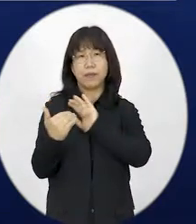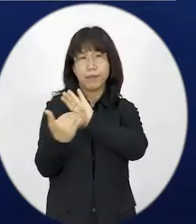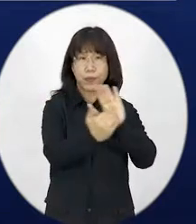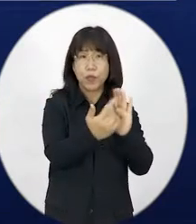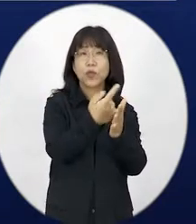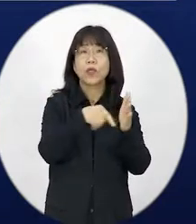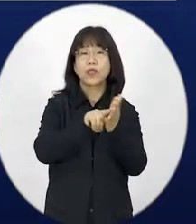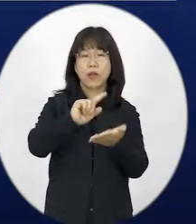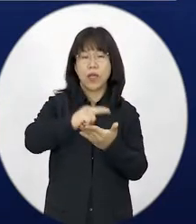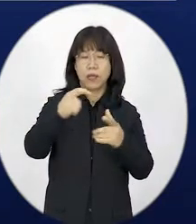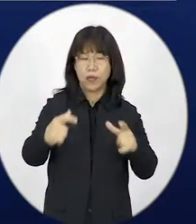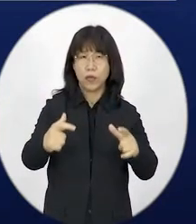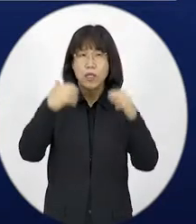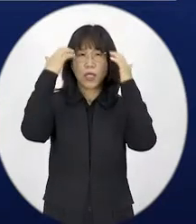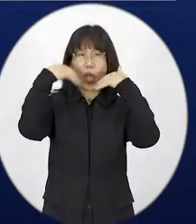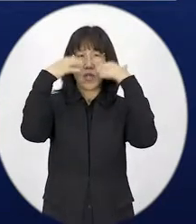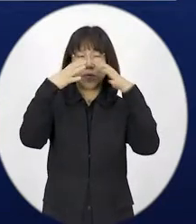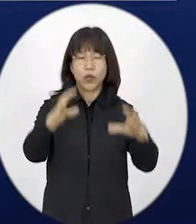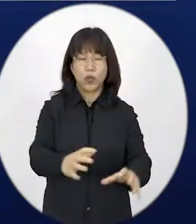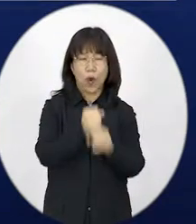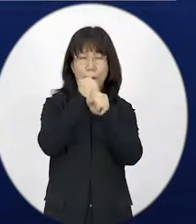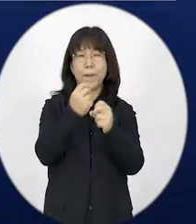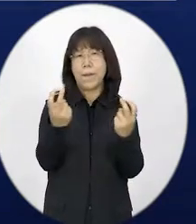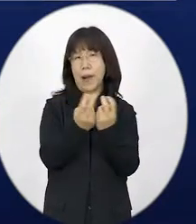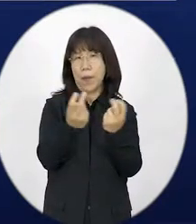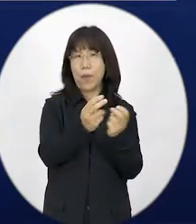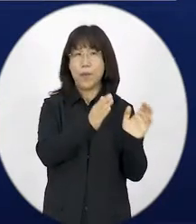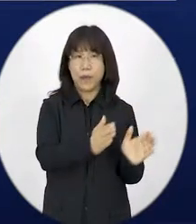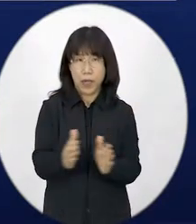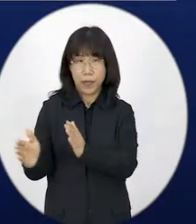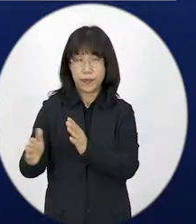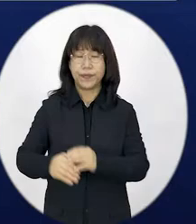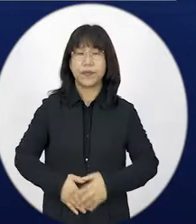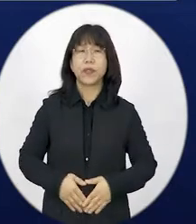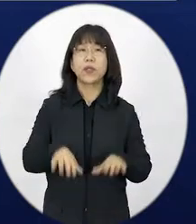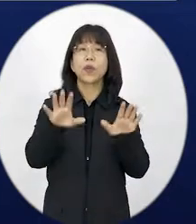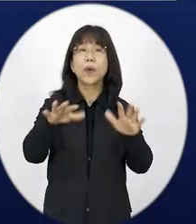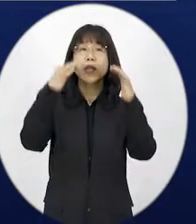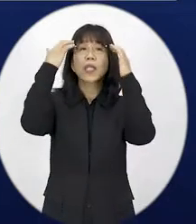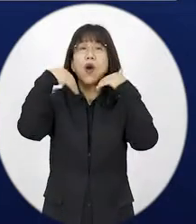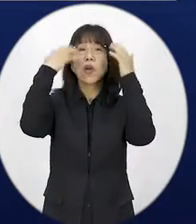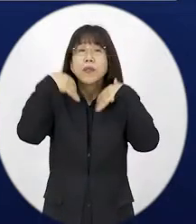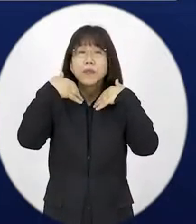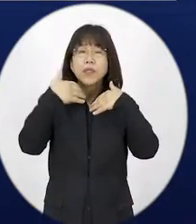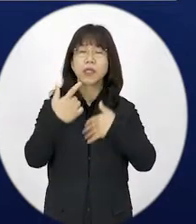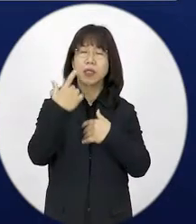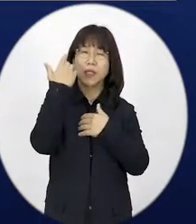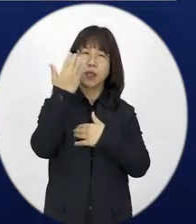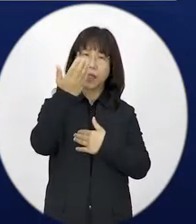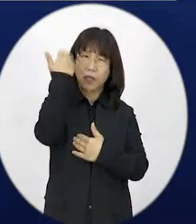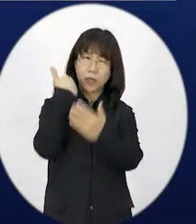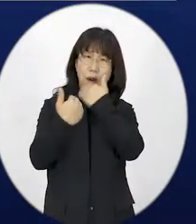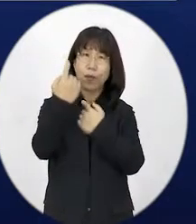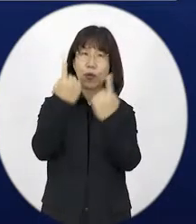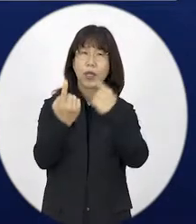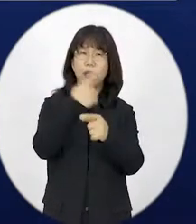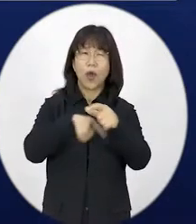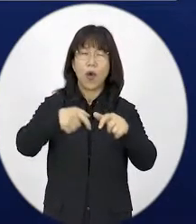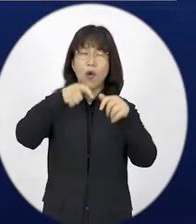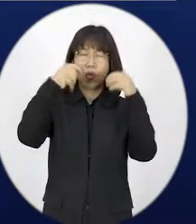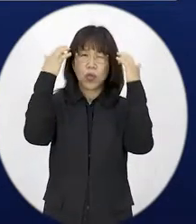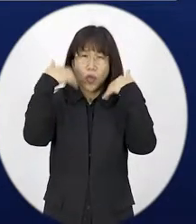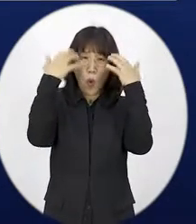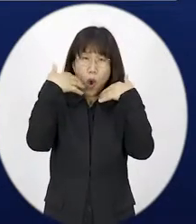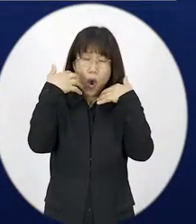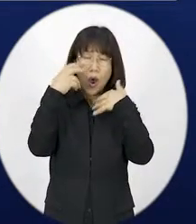위해 강서구가 여름철 종합대책을 마련했습니다. 특히 올 여름은 평년보다 무더운 해가 될 것으로